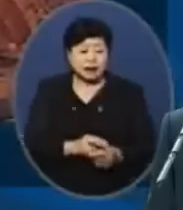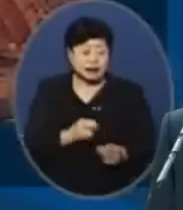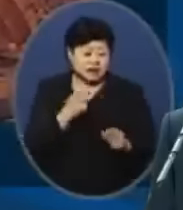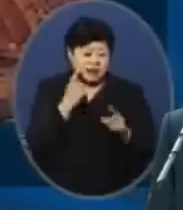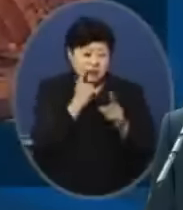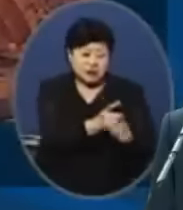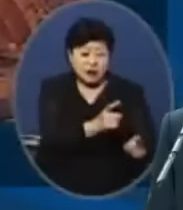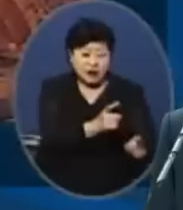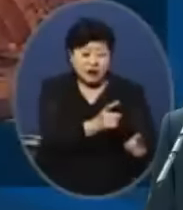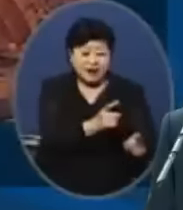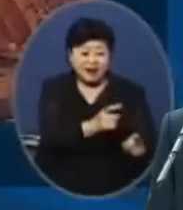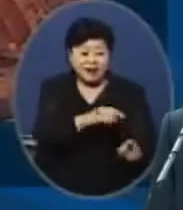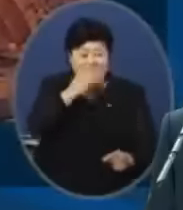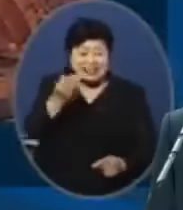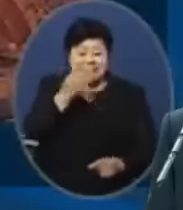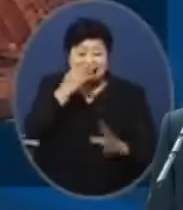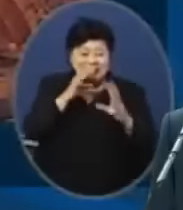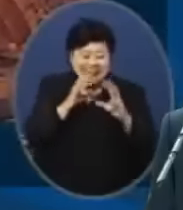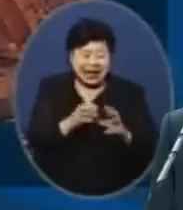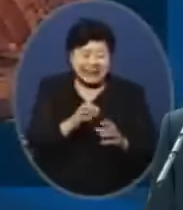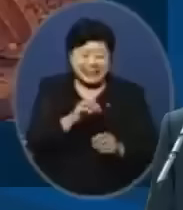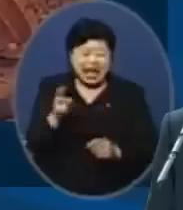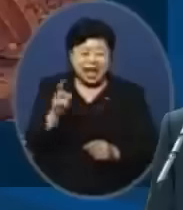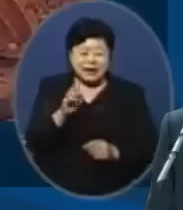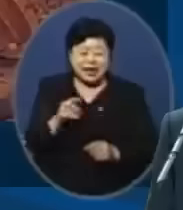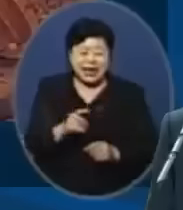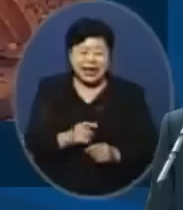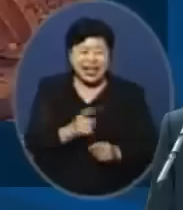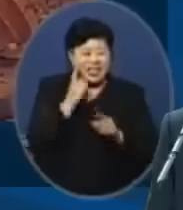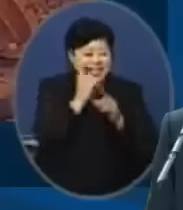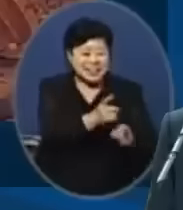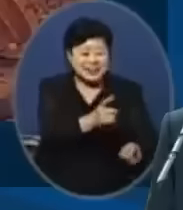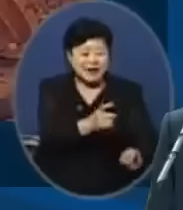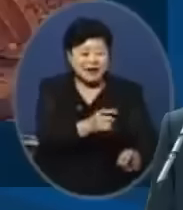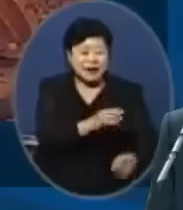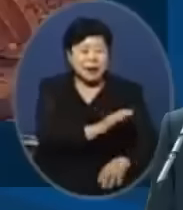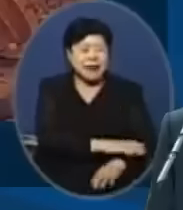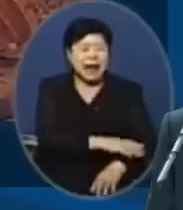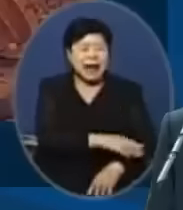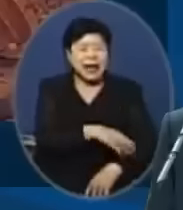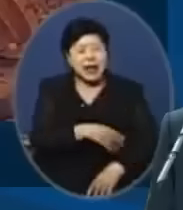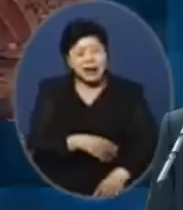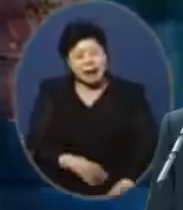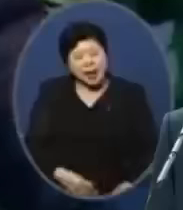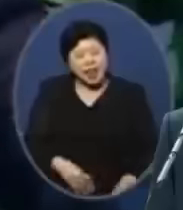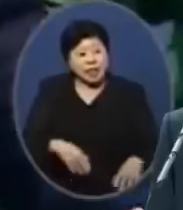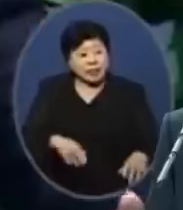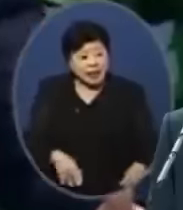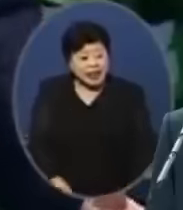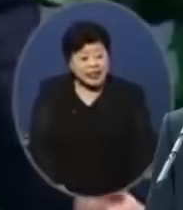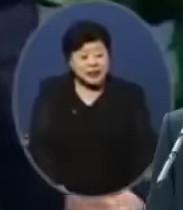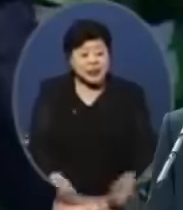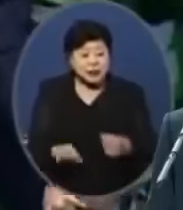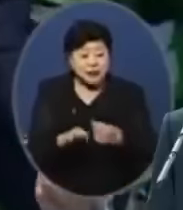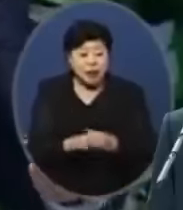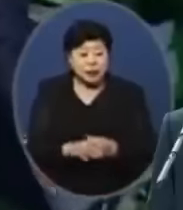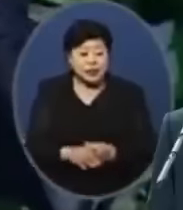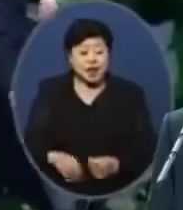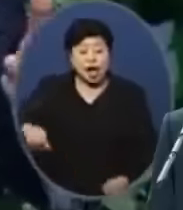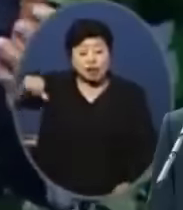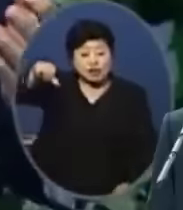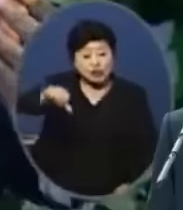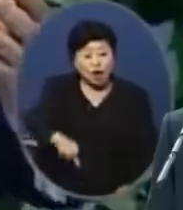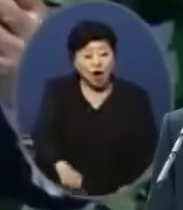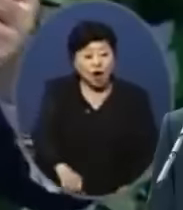바뀌면서 이스라엘이 아말렉을 이기고 나갑니다. 그런데 팔이 아파서 손을 내려오면 도로